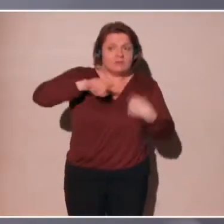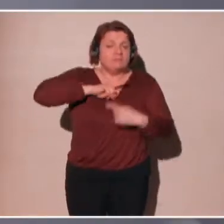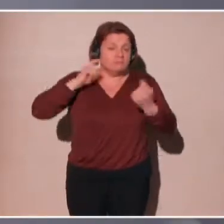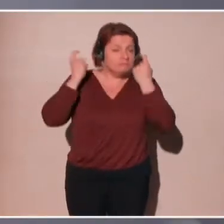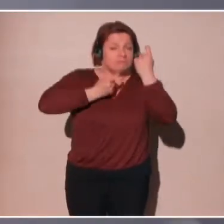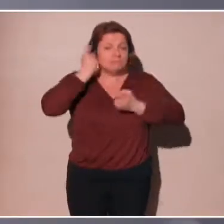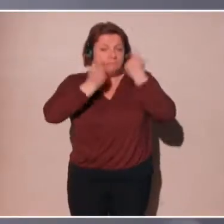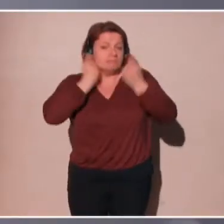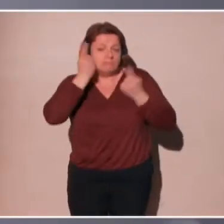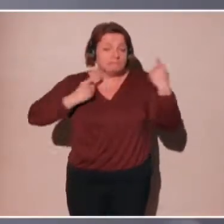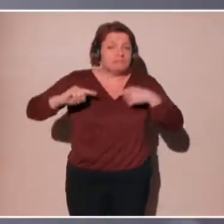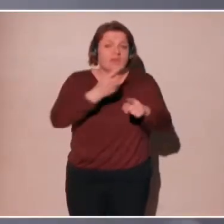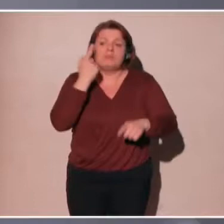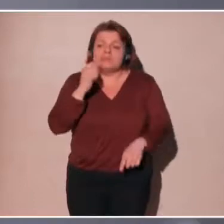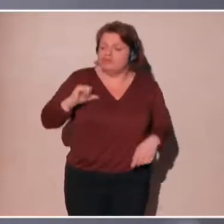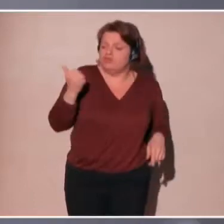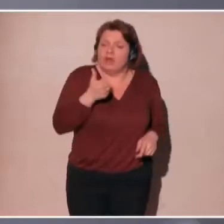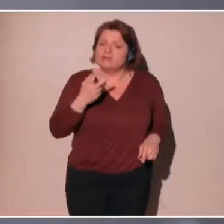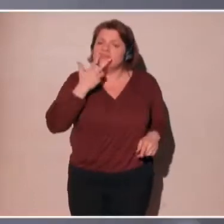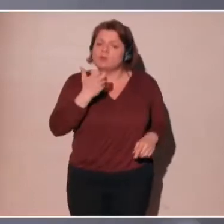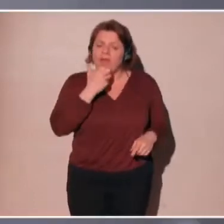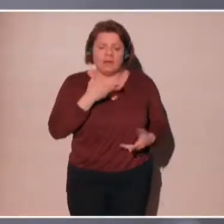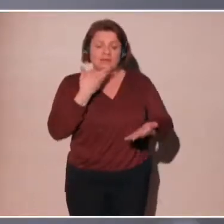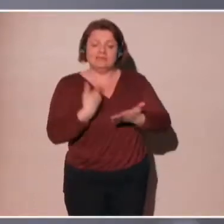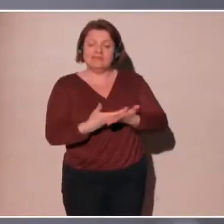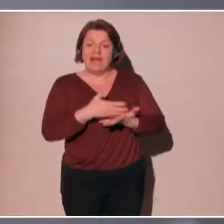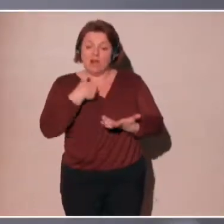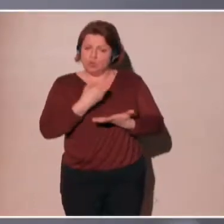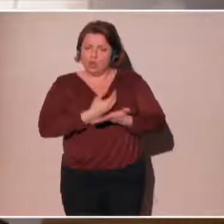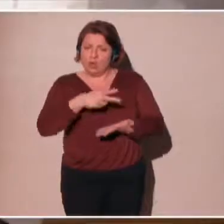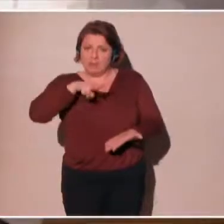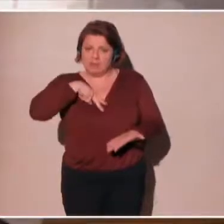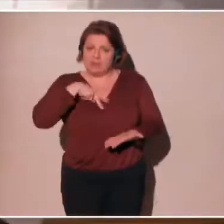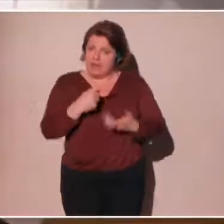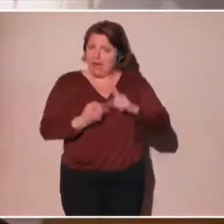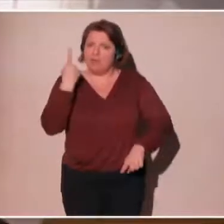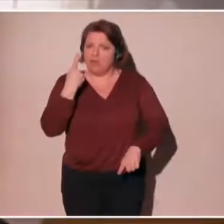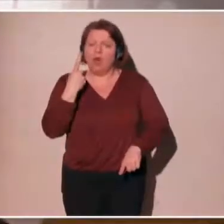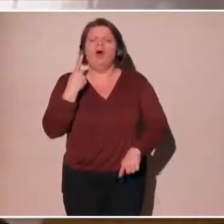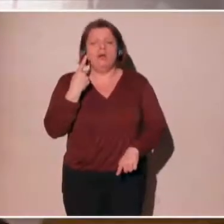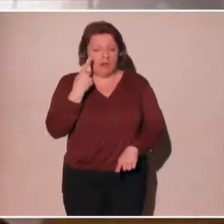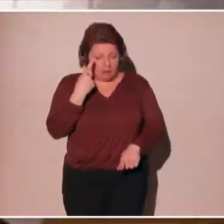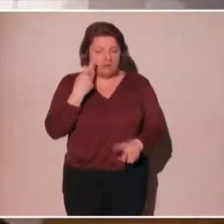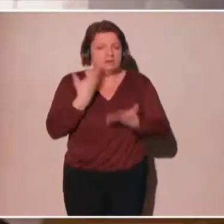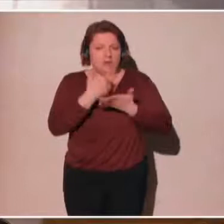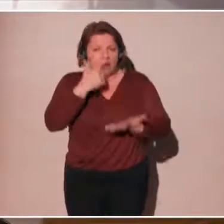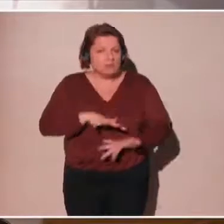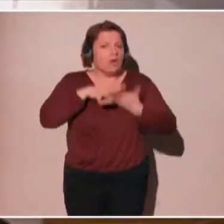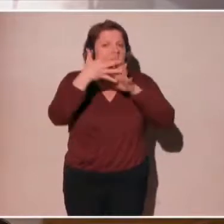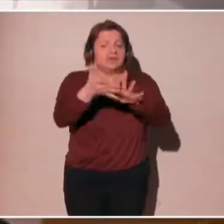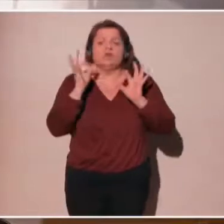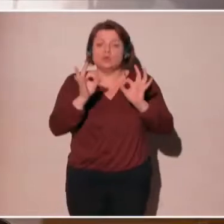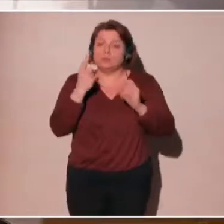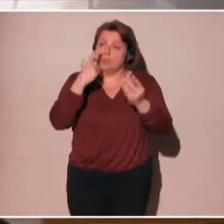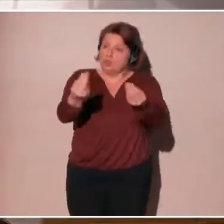Si chaque citoyen dit « ça, ce sont mes données, c'est important », vous allez voir, tout va se transformer devant nous. pour un empowerment de nous,